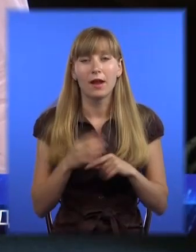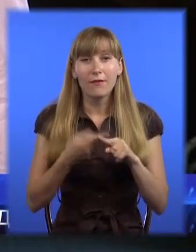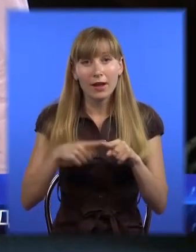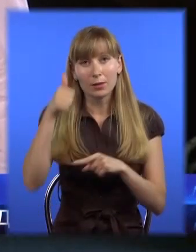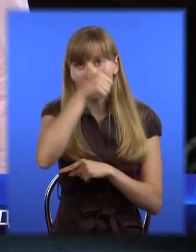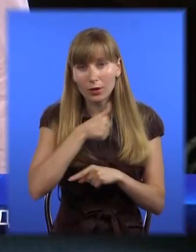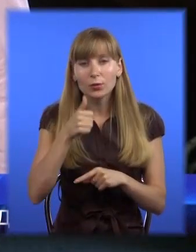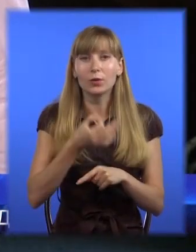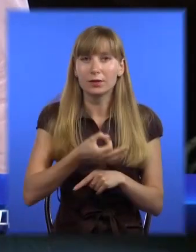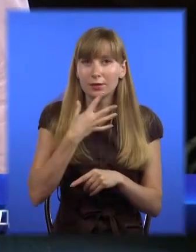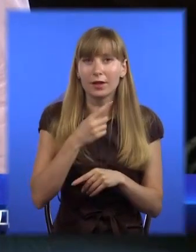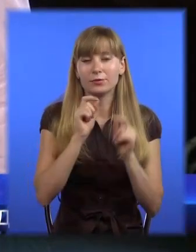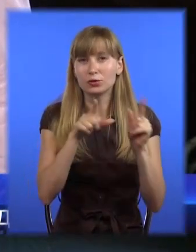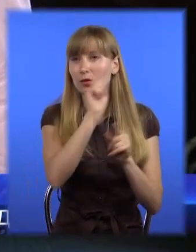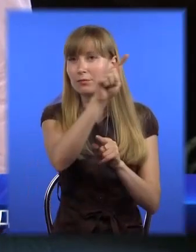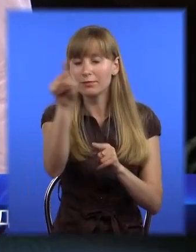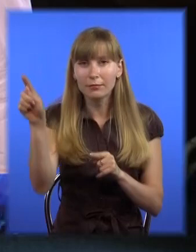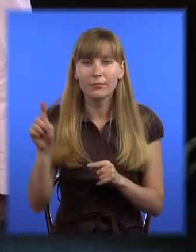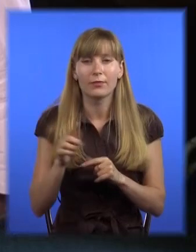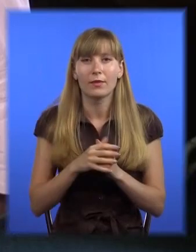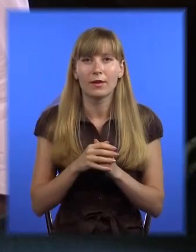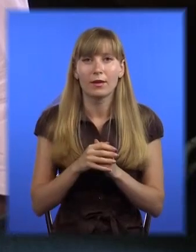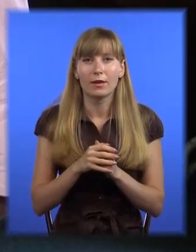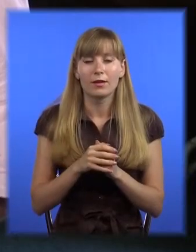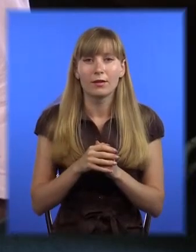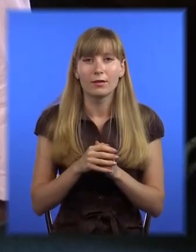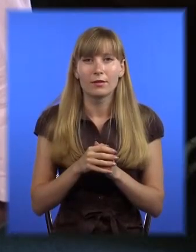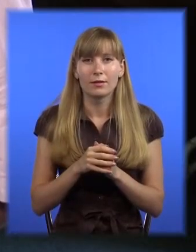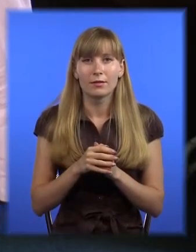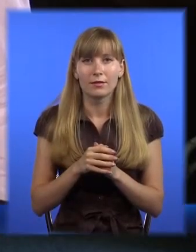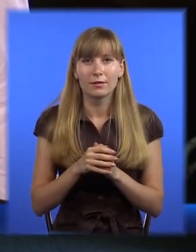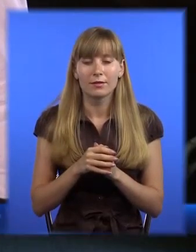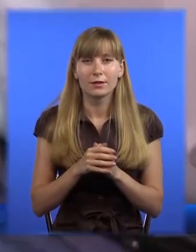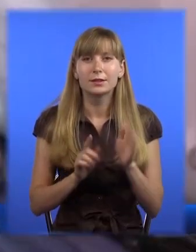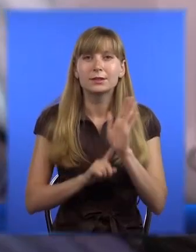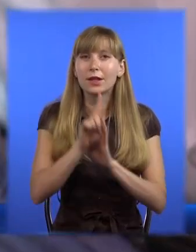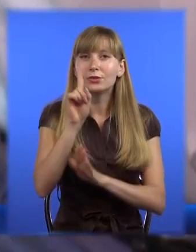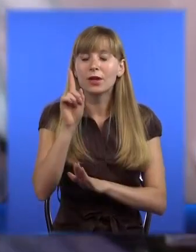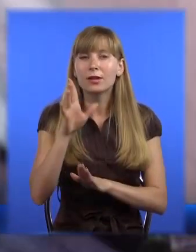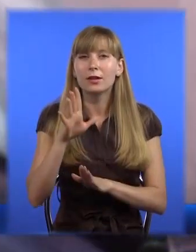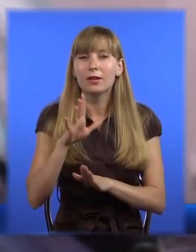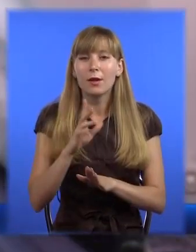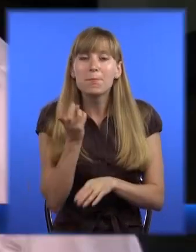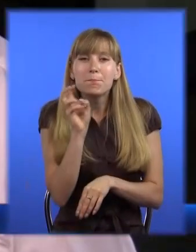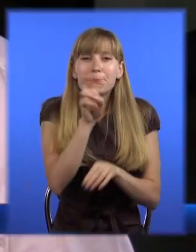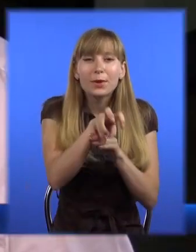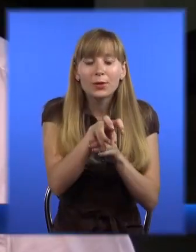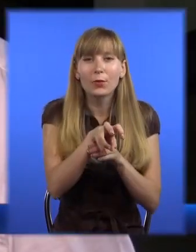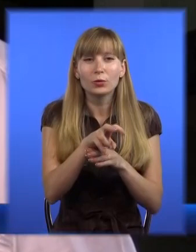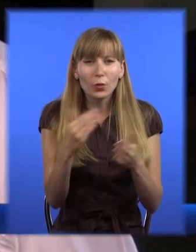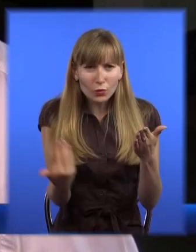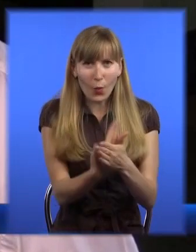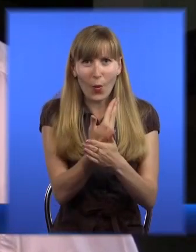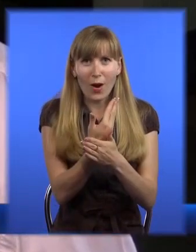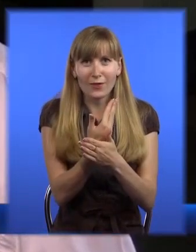стало традицией. Очень многим школам нравится, особенно первая смена, которая была пришкольная лагеря. Сначала многие приходят, им это как